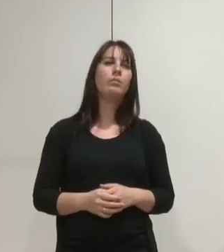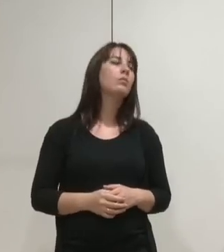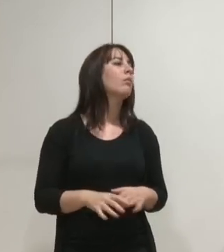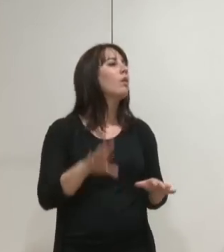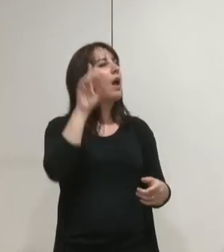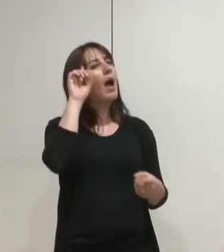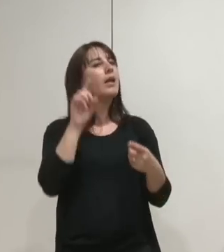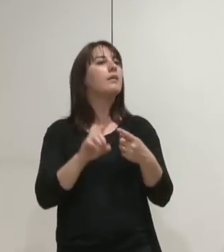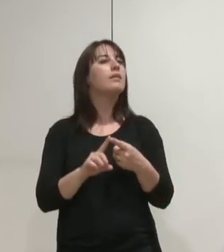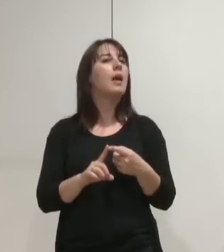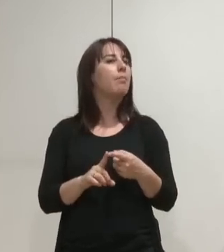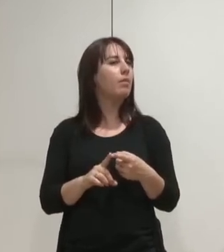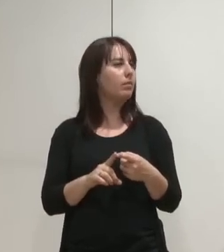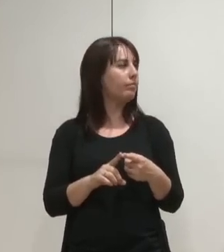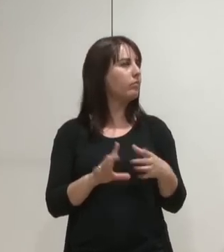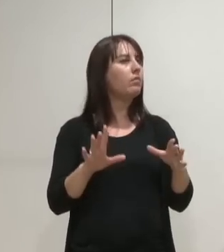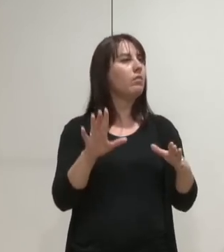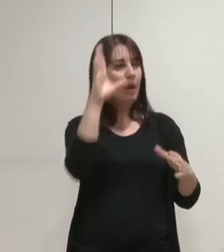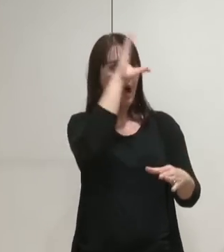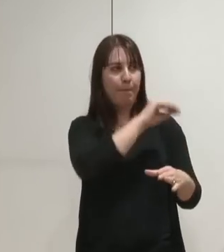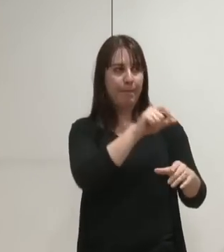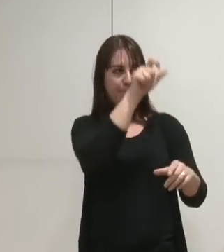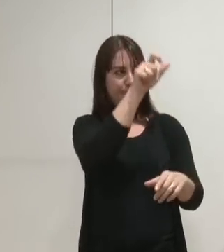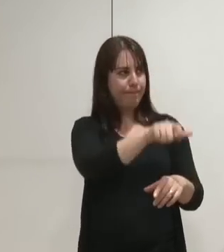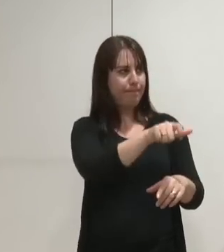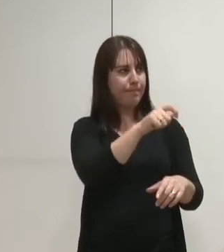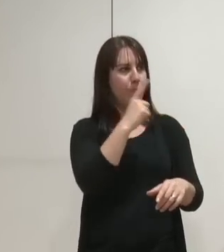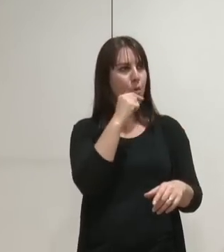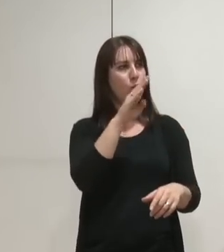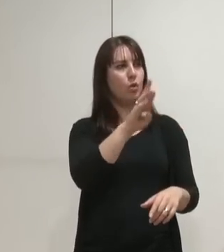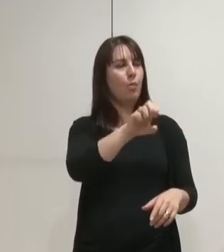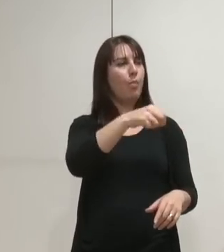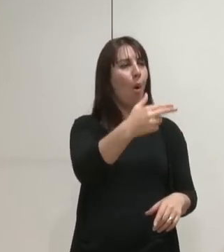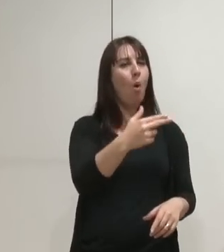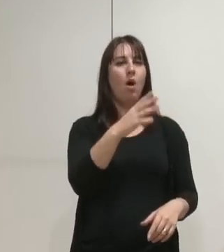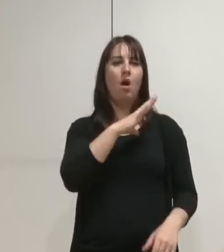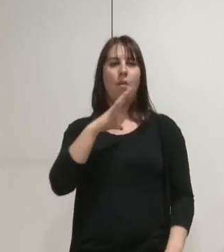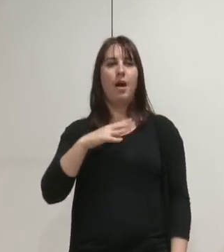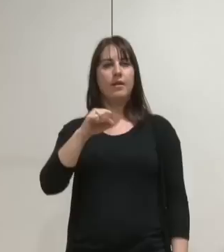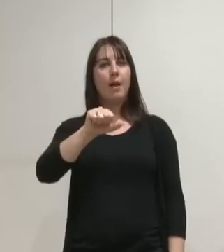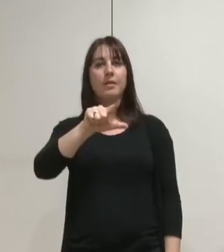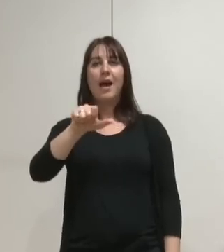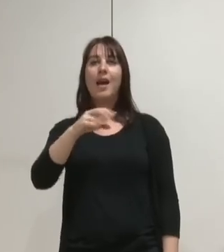sujet aussi je crois qu'il y a ah pardon j'ai oublié les prises de parole de Monsieur Bron et de Madame